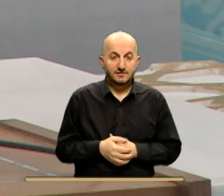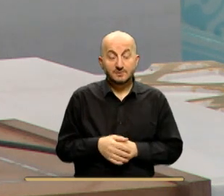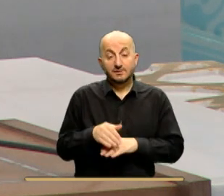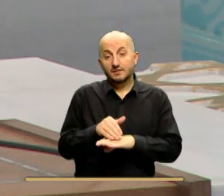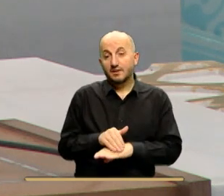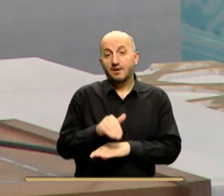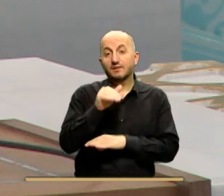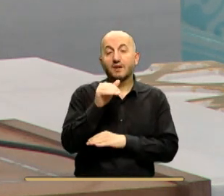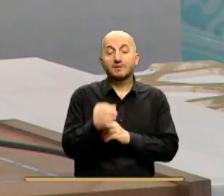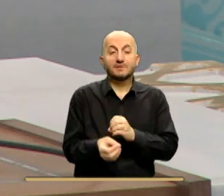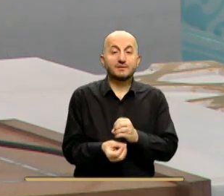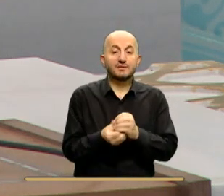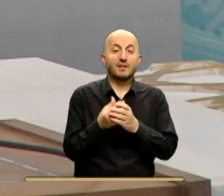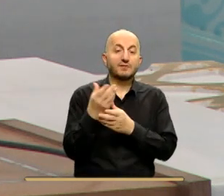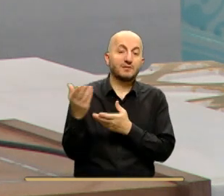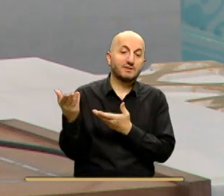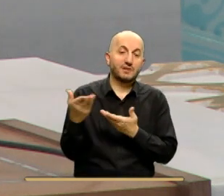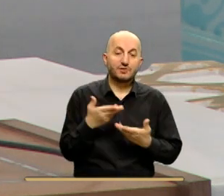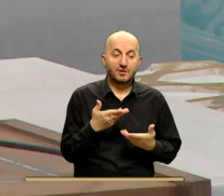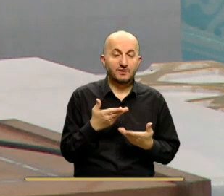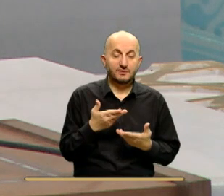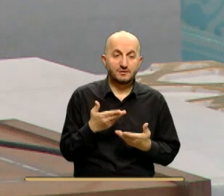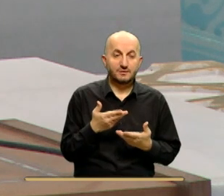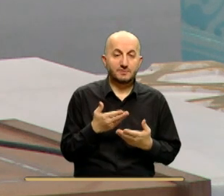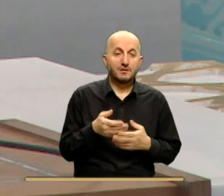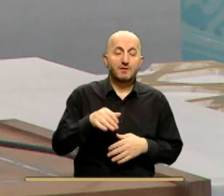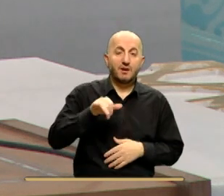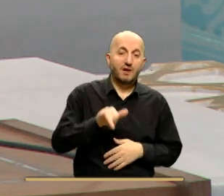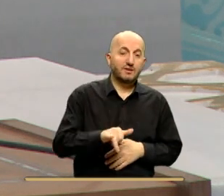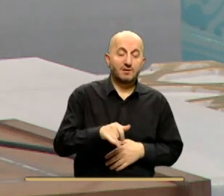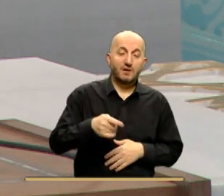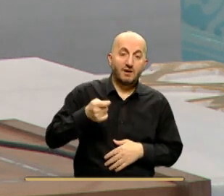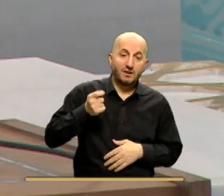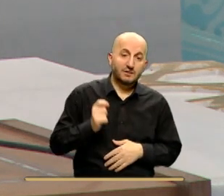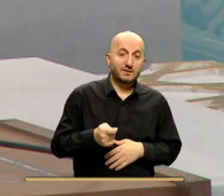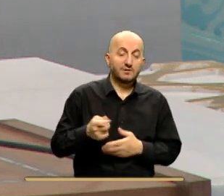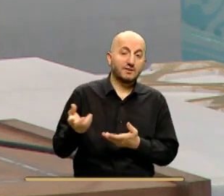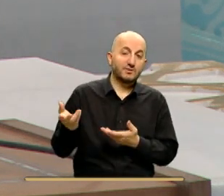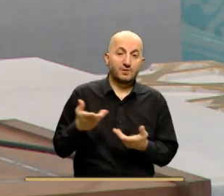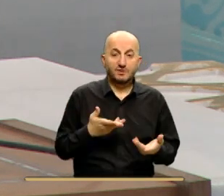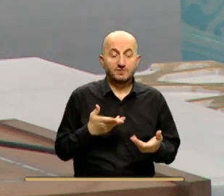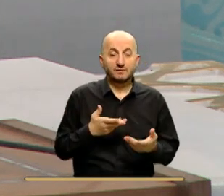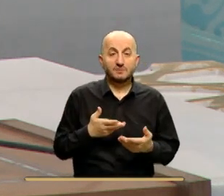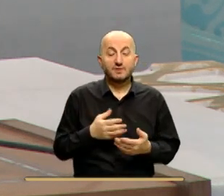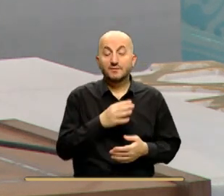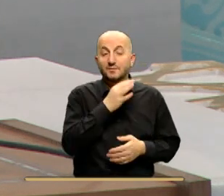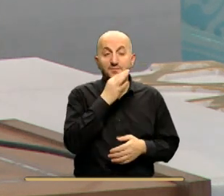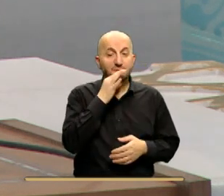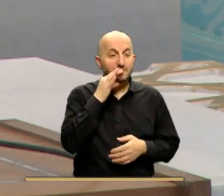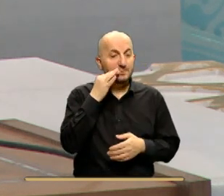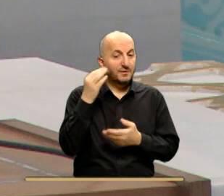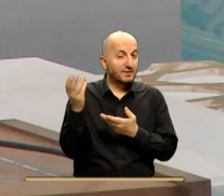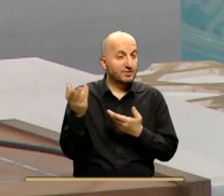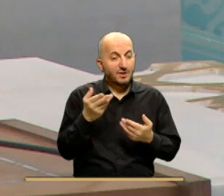hayat kaynağına çağrı, hakka, hakikate çağrı, esenliğe